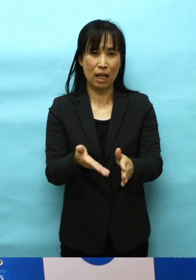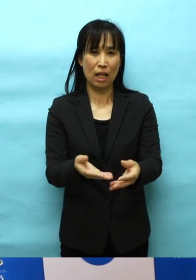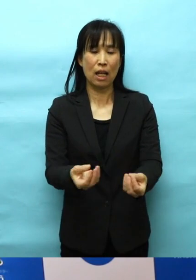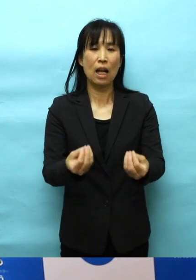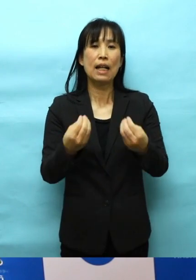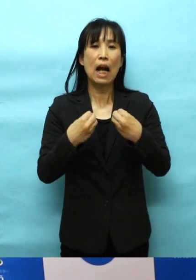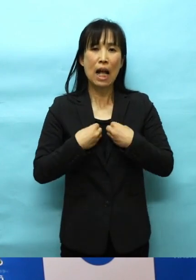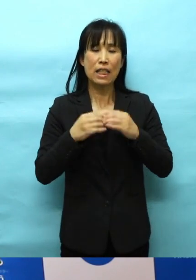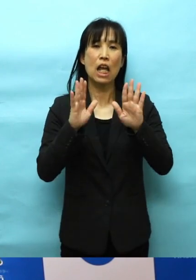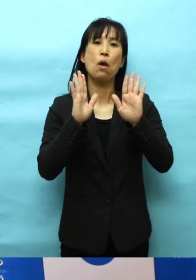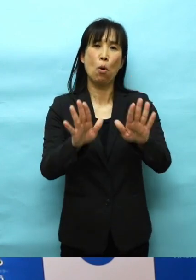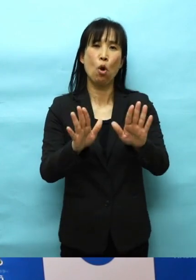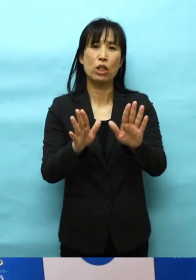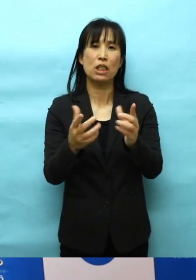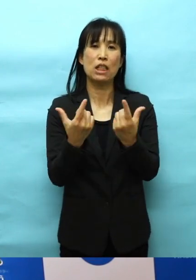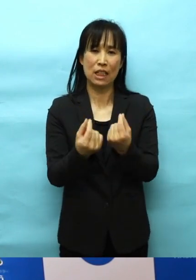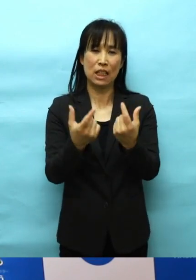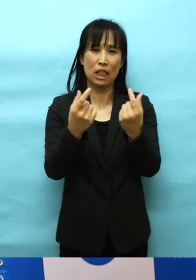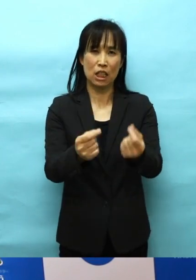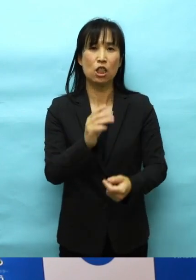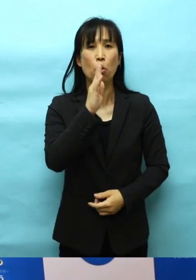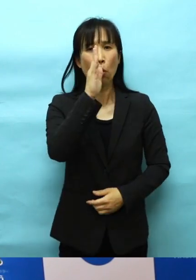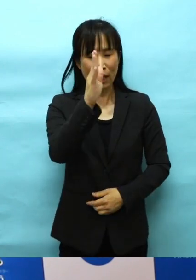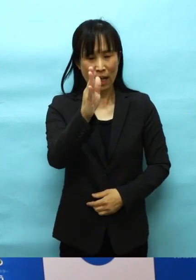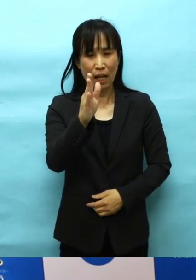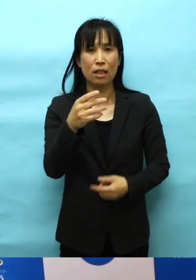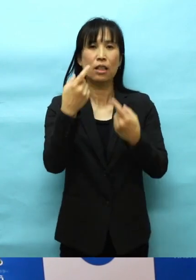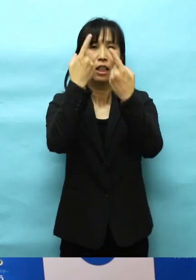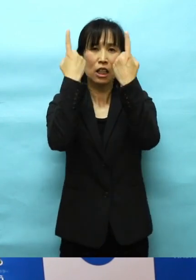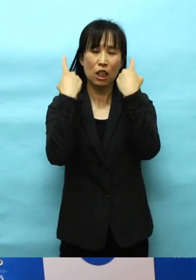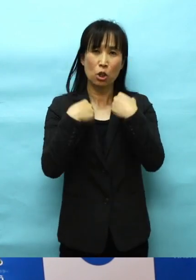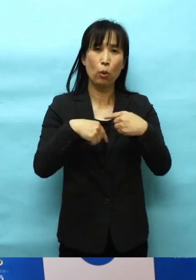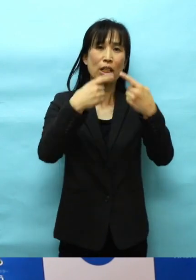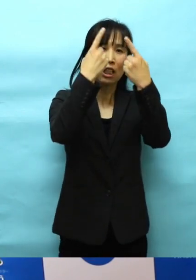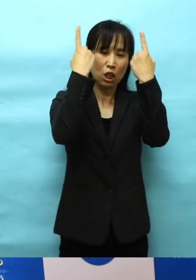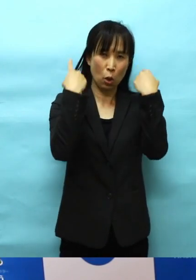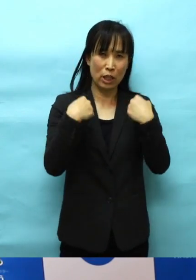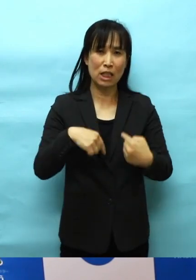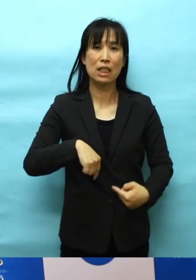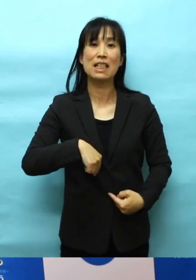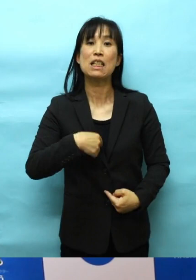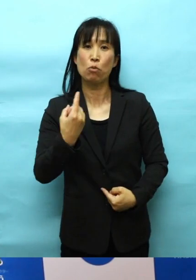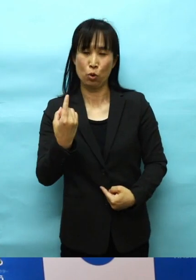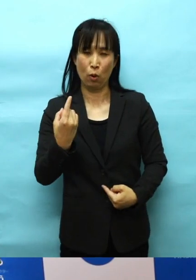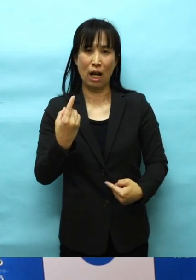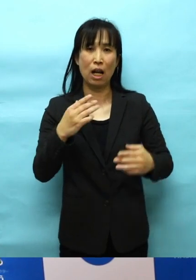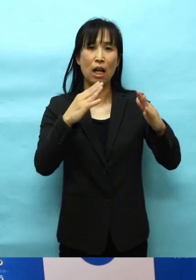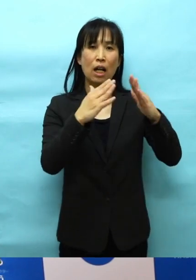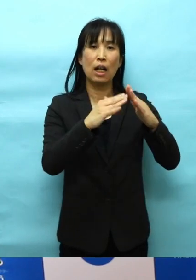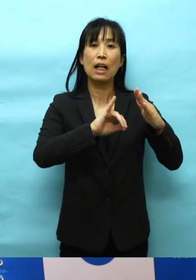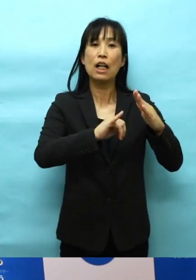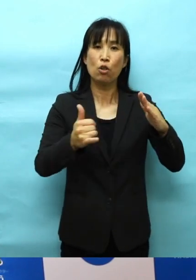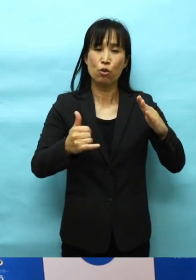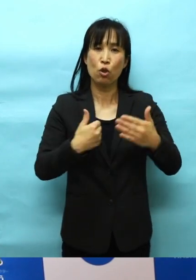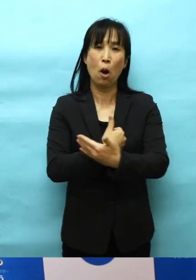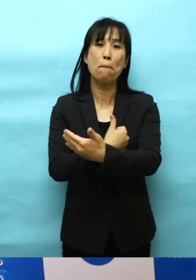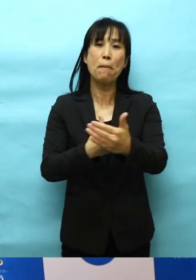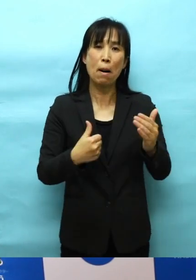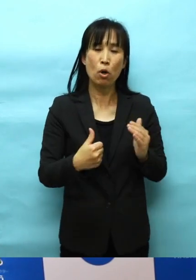度感染防止策を徹底していただき、一人一人が自分自身や